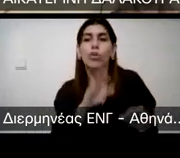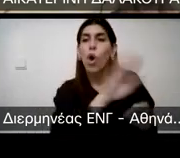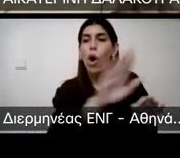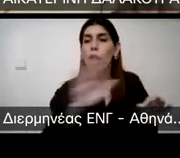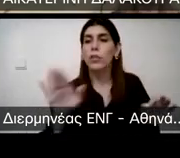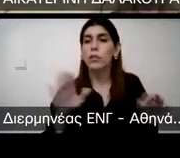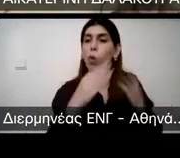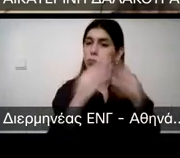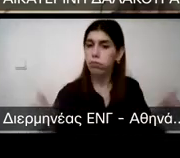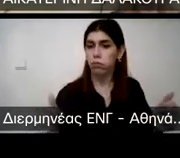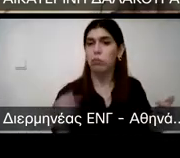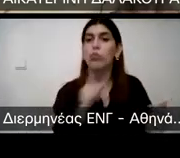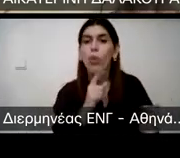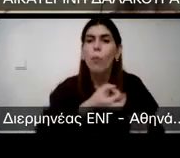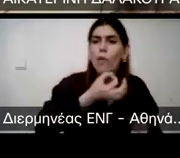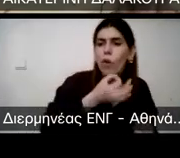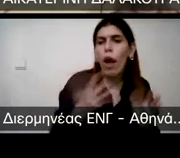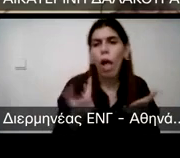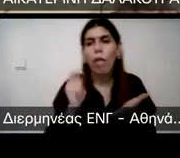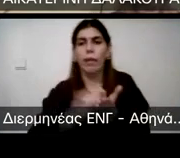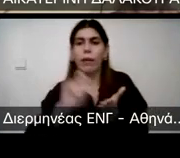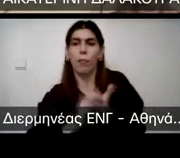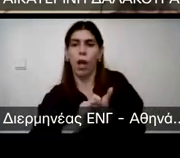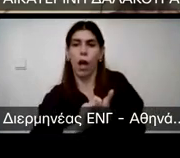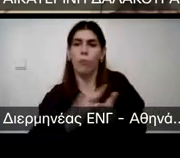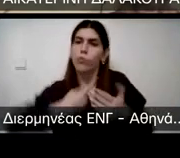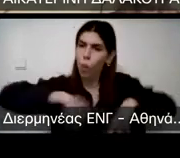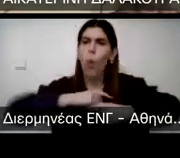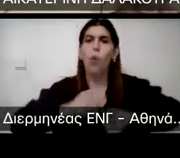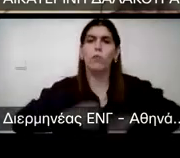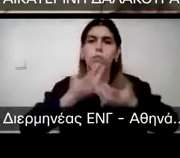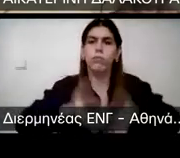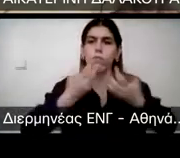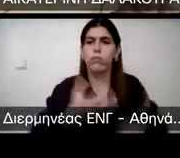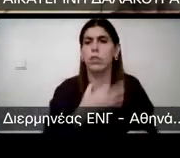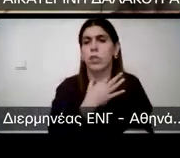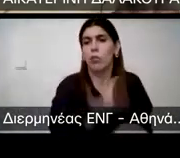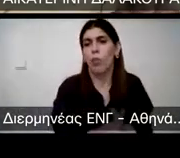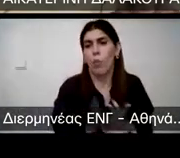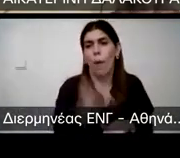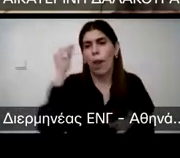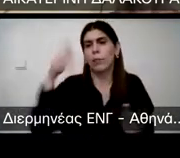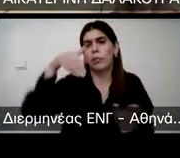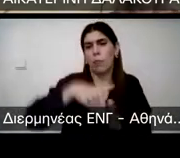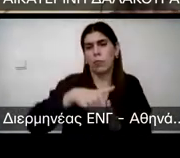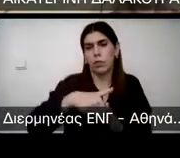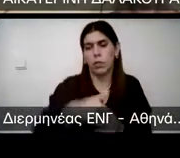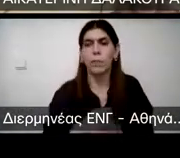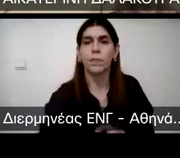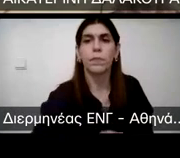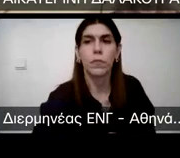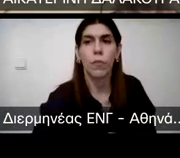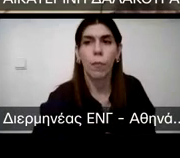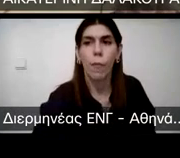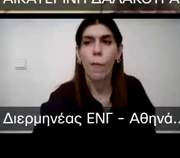οφείλων στο λόγο, γραπτό και προφορικό, που παράγεται και εκφέρεται στον χώρο των ιδρυμάτων. Οι πολιτικές αυτές, αν θέλουμε να τις δούμε στα